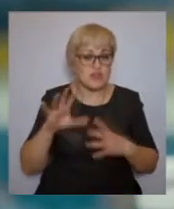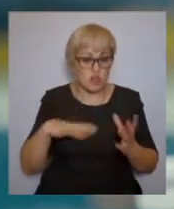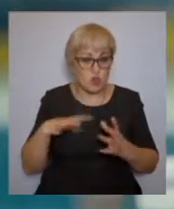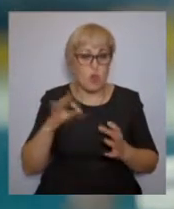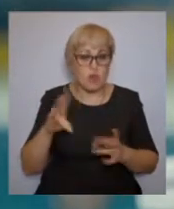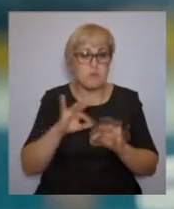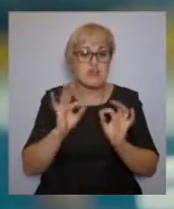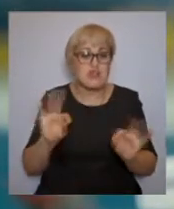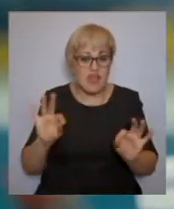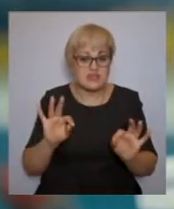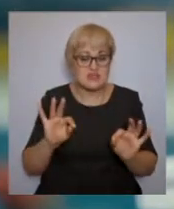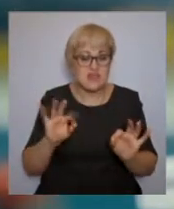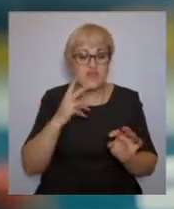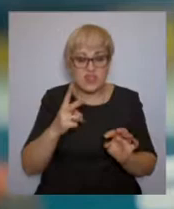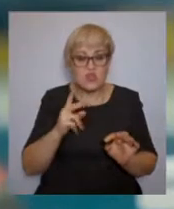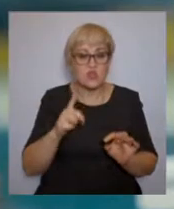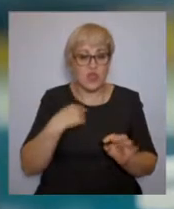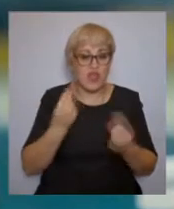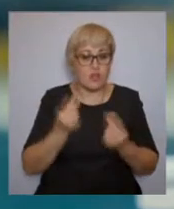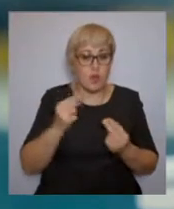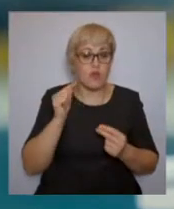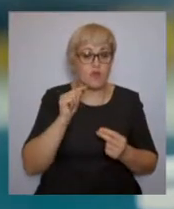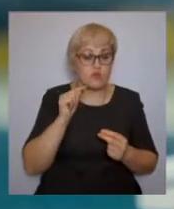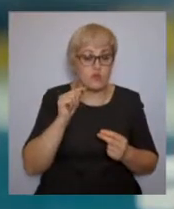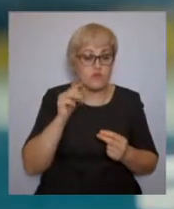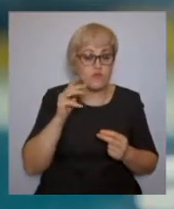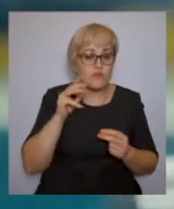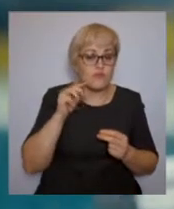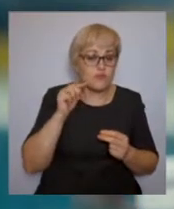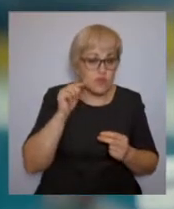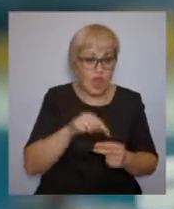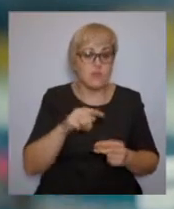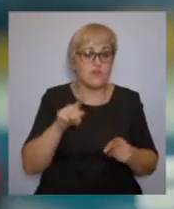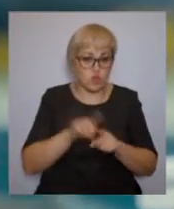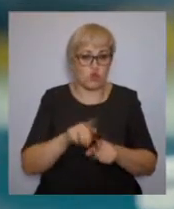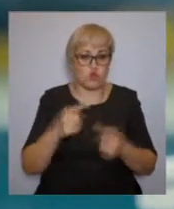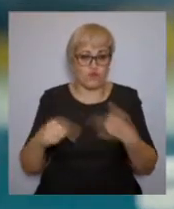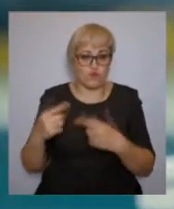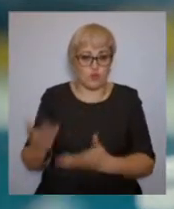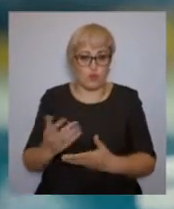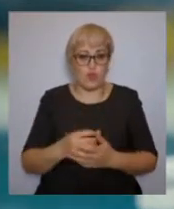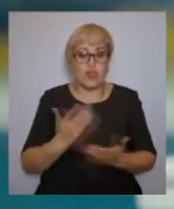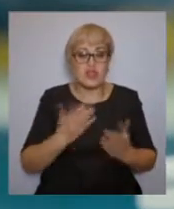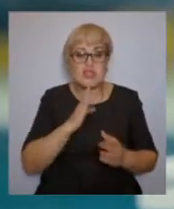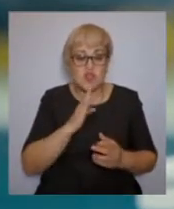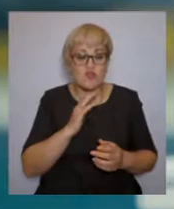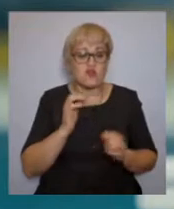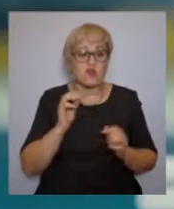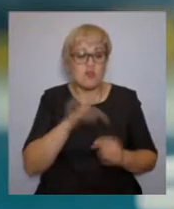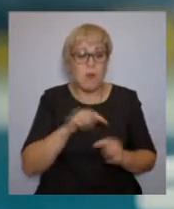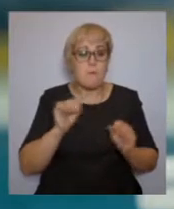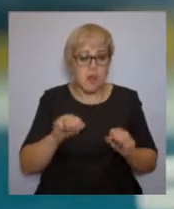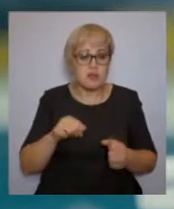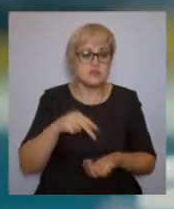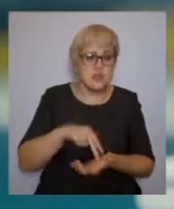тренер то есть ли каракатиц один так понимал челябинске тренировалась он прекрасно видел что играет там тот же футбол если девочки